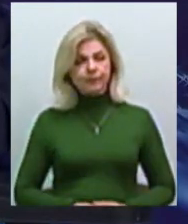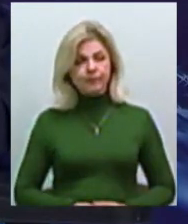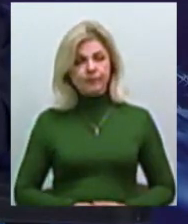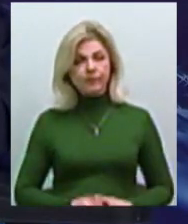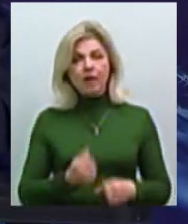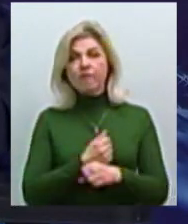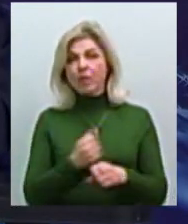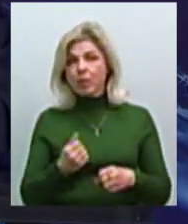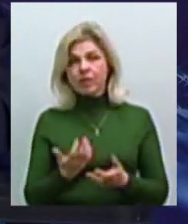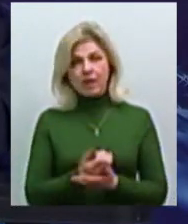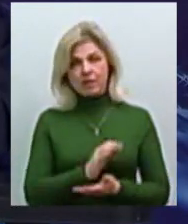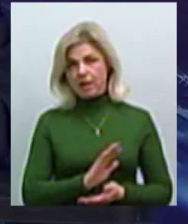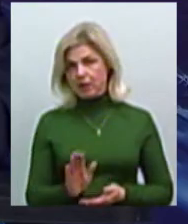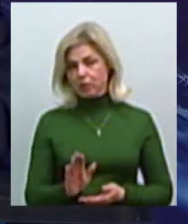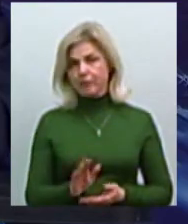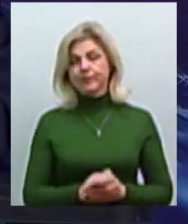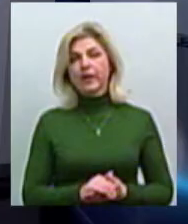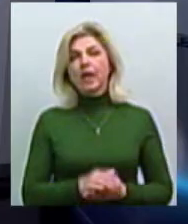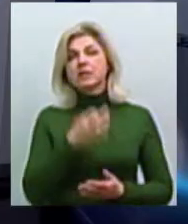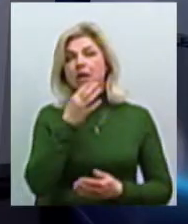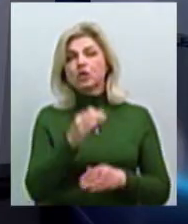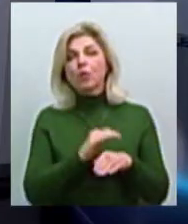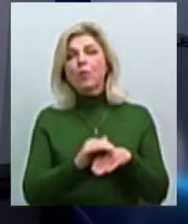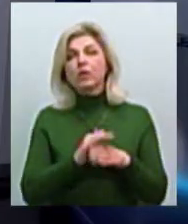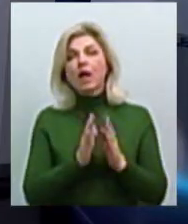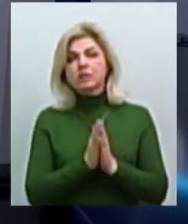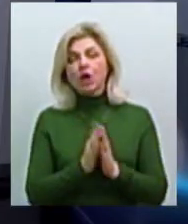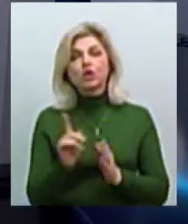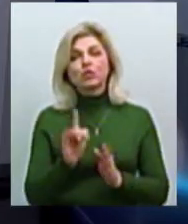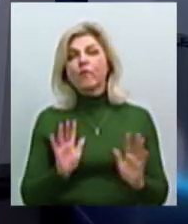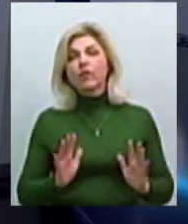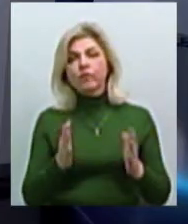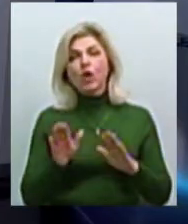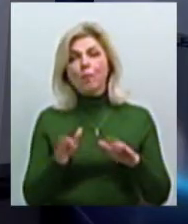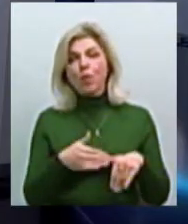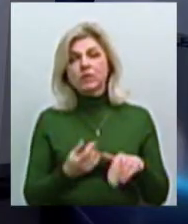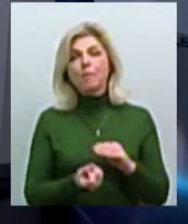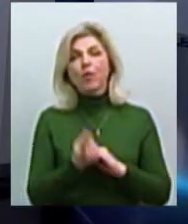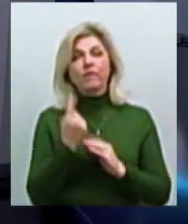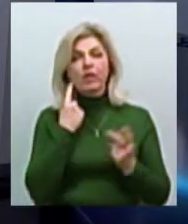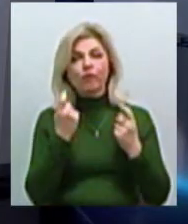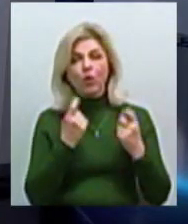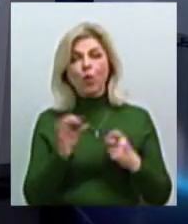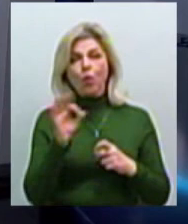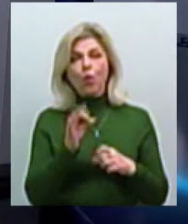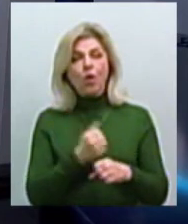вибухівки не знайдено. Скажіть, будь ласка, що відбувається після появи інформації про замінування